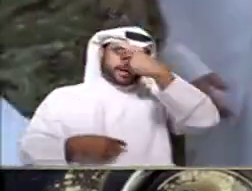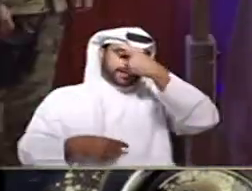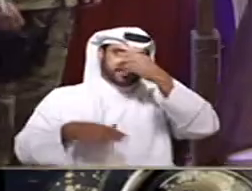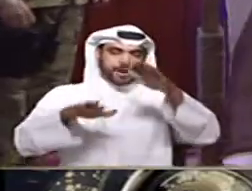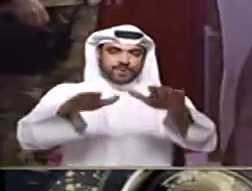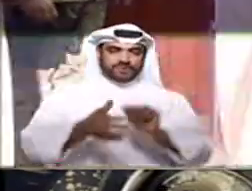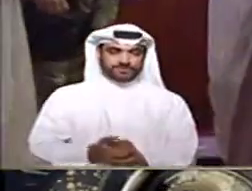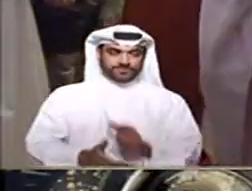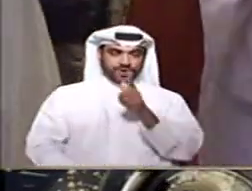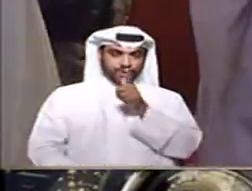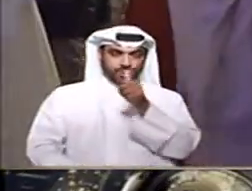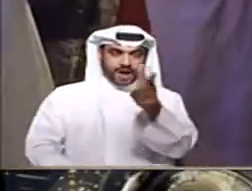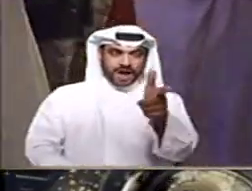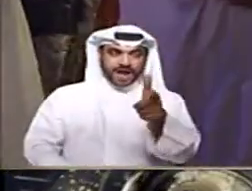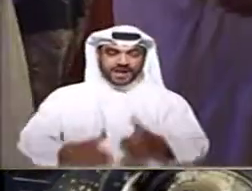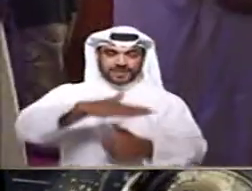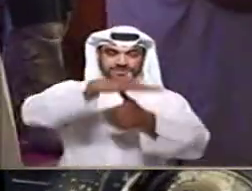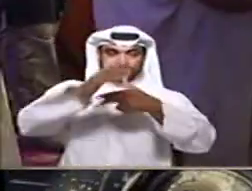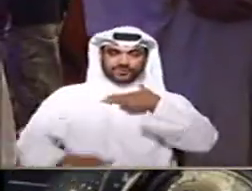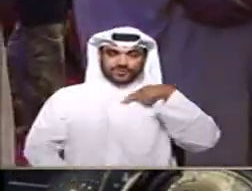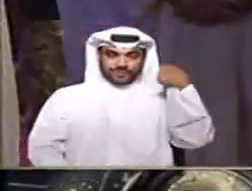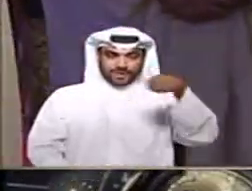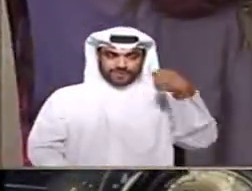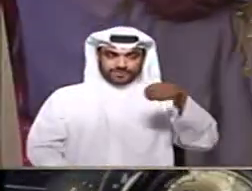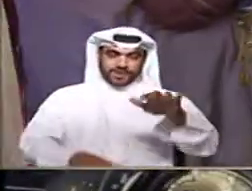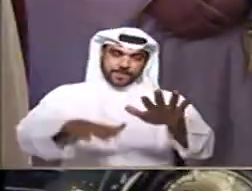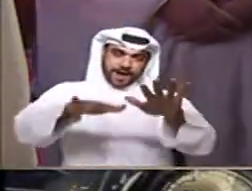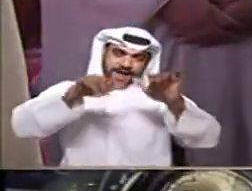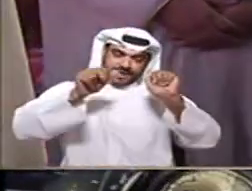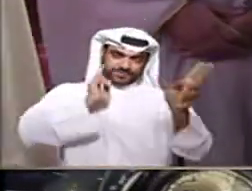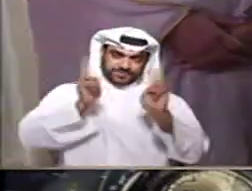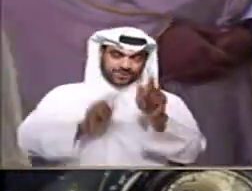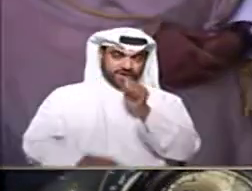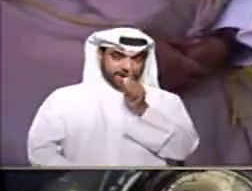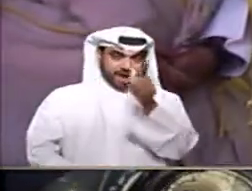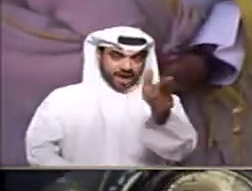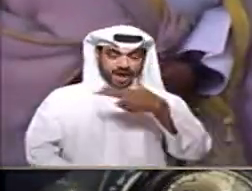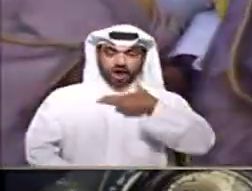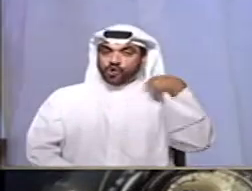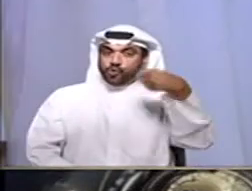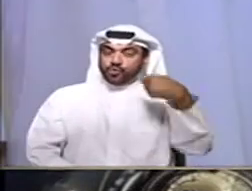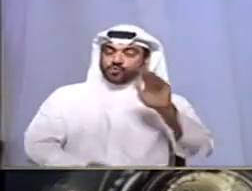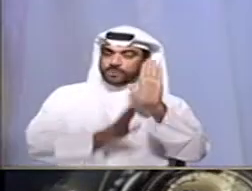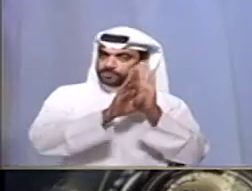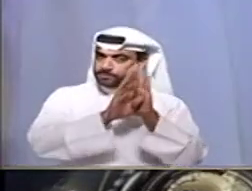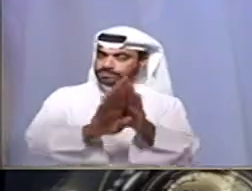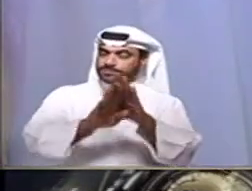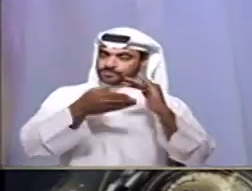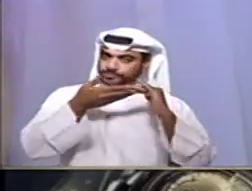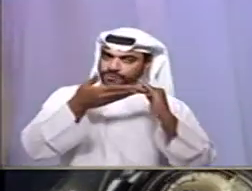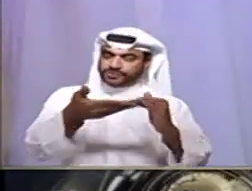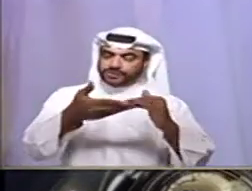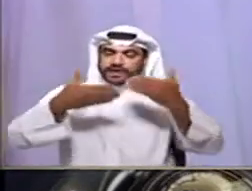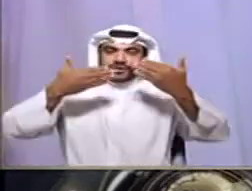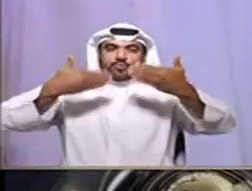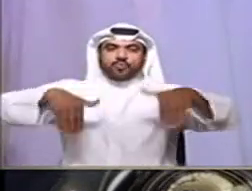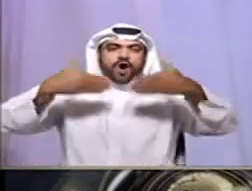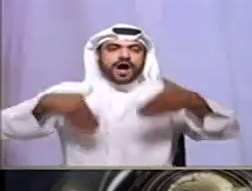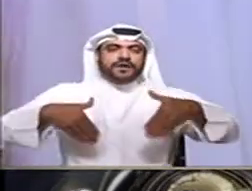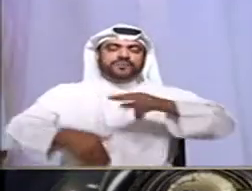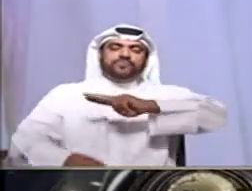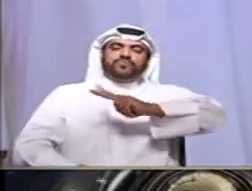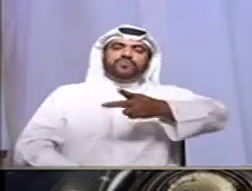رئيس مجلس الوزراء في تصريح عقب الحفل إن الحكومة تولي اهتماما كبيرا بذوي الإعاقة على اختلاف